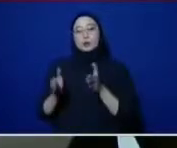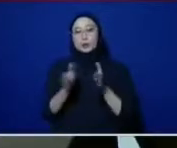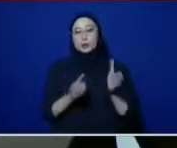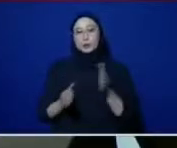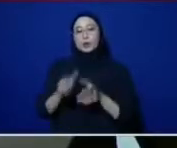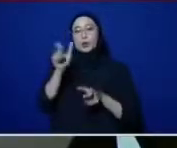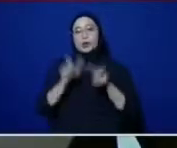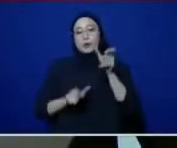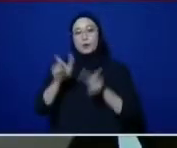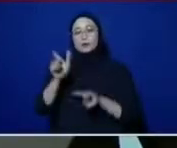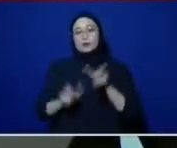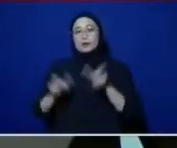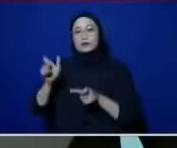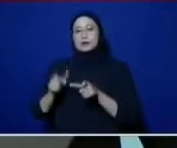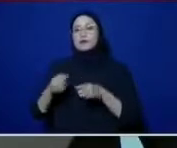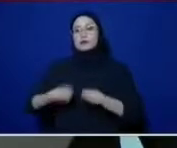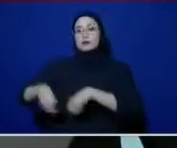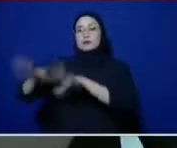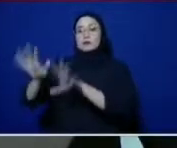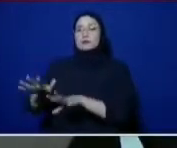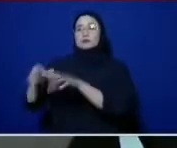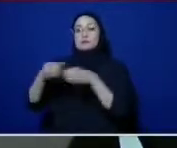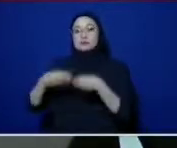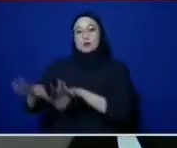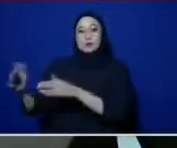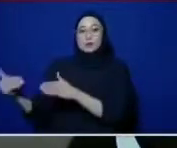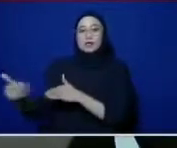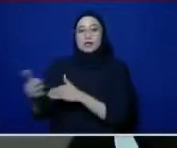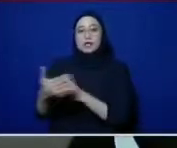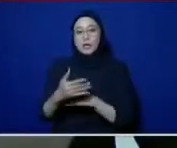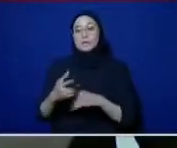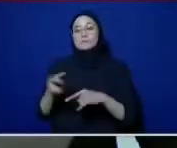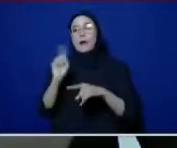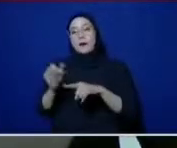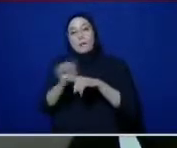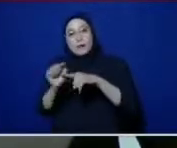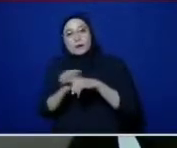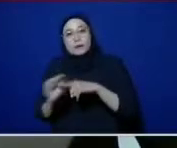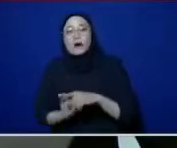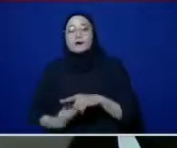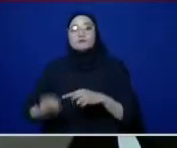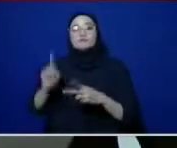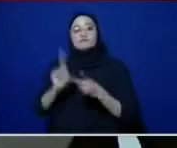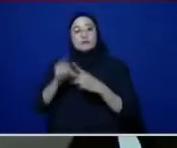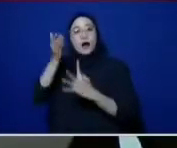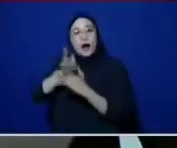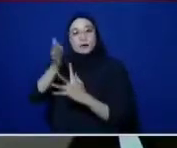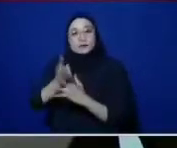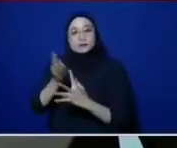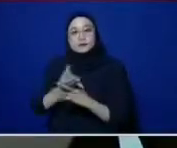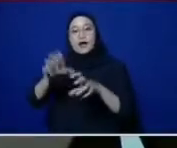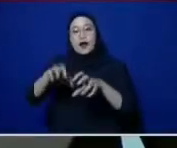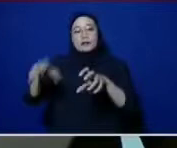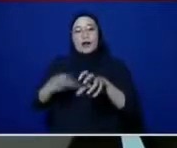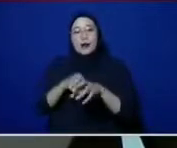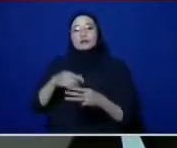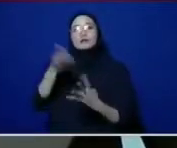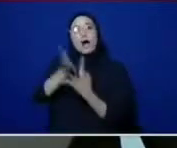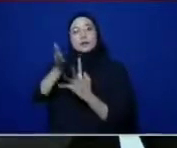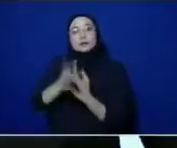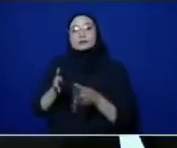nelayan-nelayan, dilatih dengan teknologi tepat, diberi akses kepada alat, kapal,